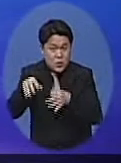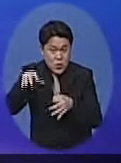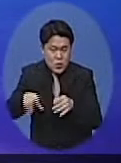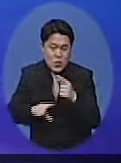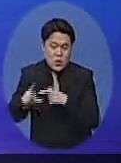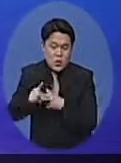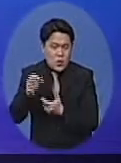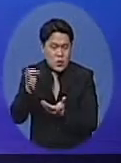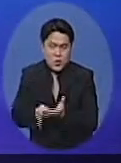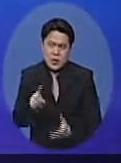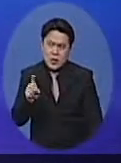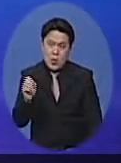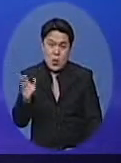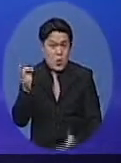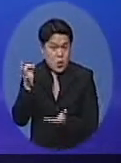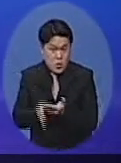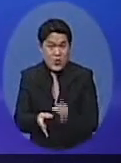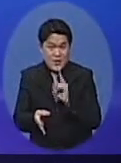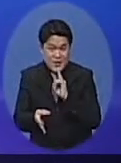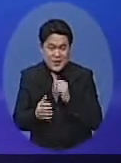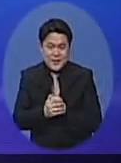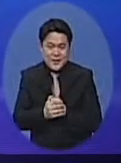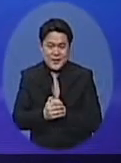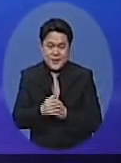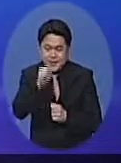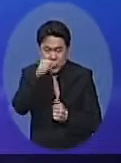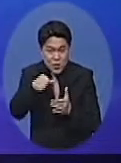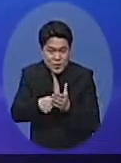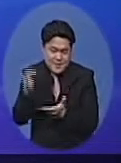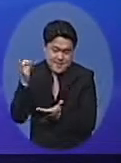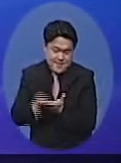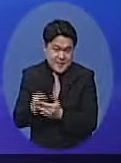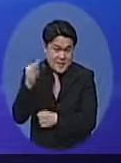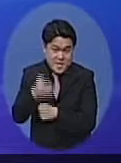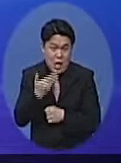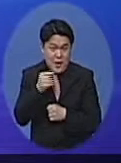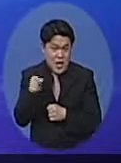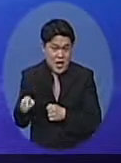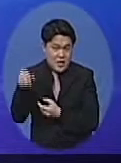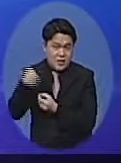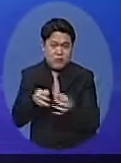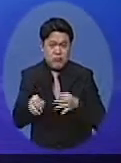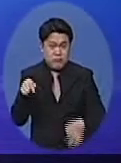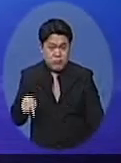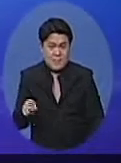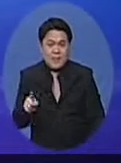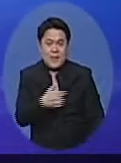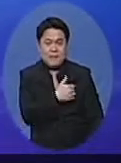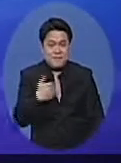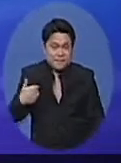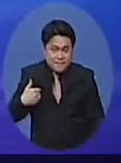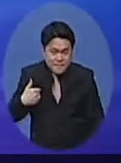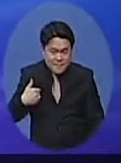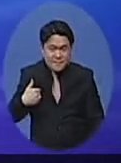비용이 10만 원가량이나 저렴하다고 합니다. 이 질 좋은 상품을 저렴하게 구입할 수 있는 전통시장에서 넉넉한